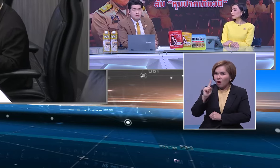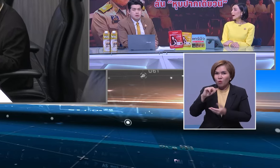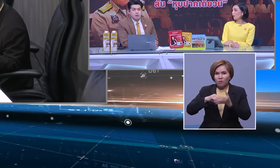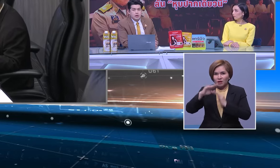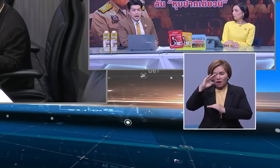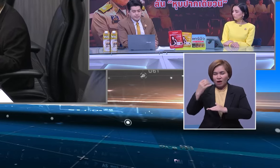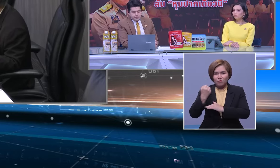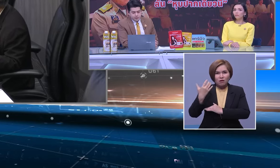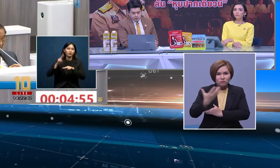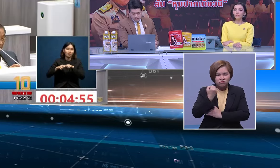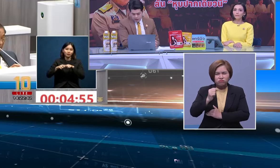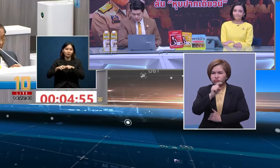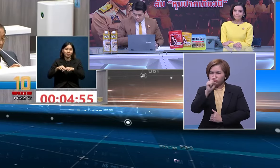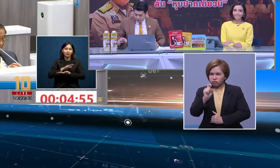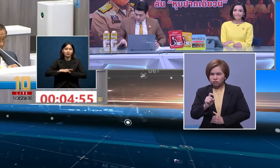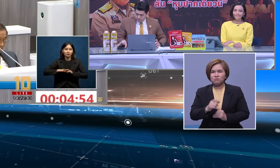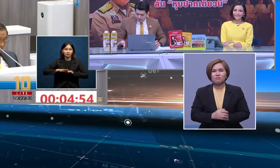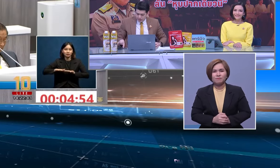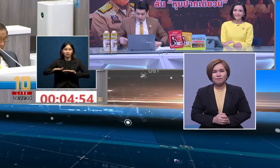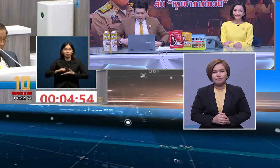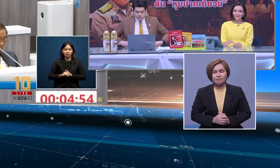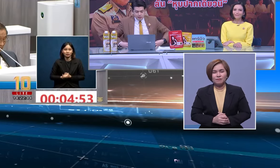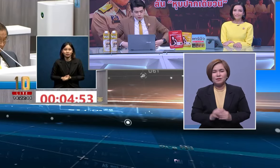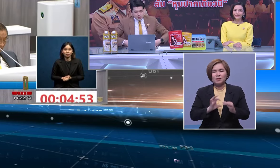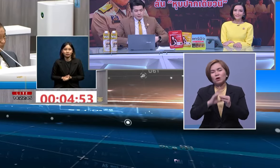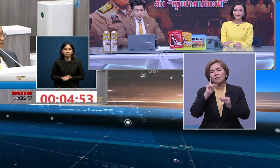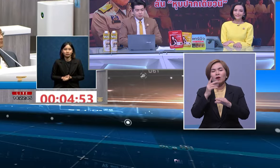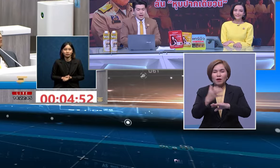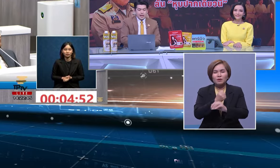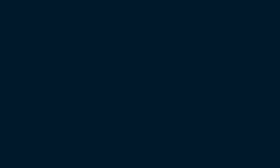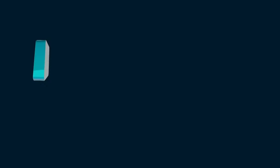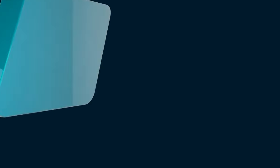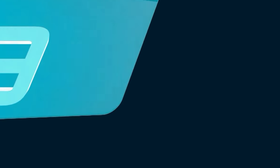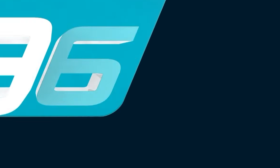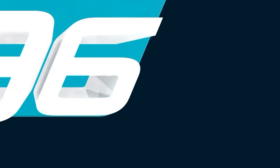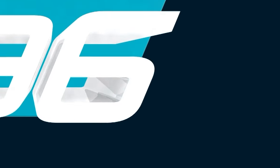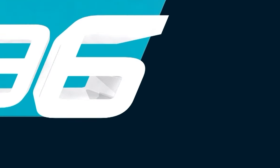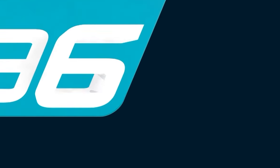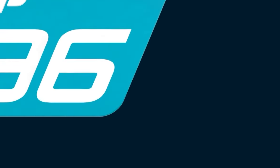ประหารหรือเปล่า ครับก็เป็นเรื่องทางการเมืองที่ต้องติดตามกันต่อไปนะครับ